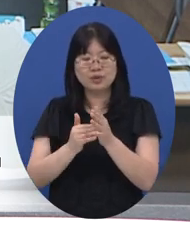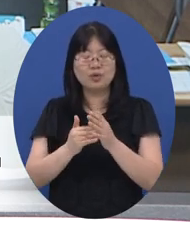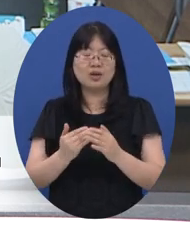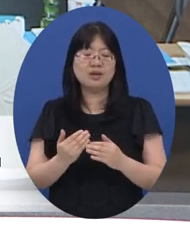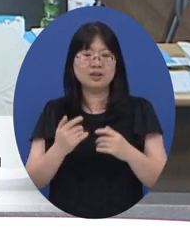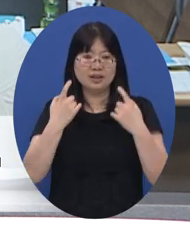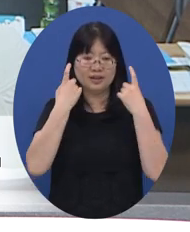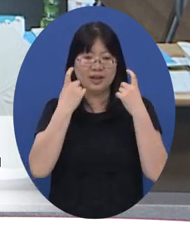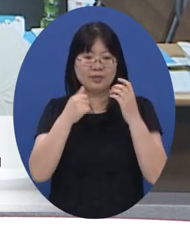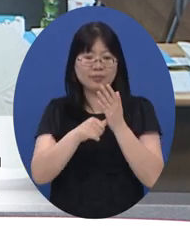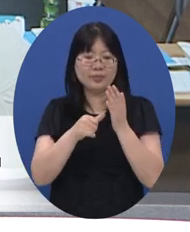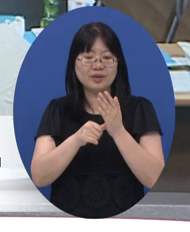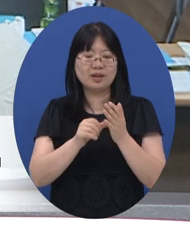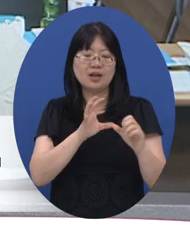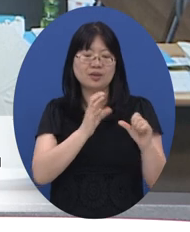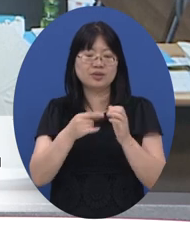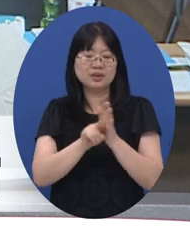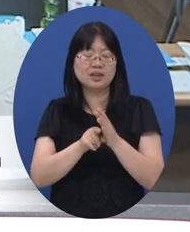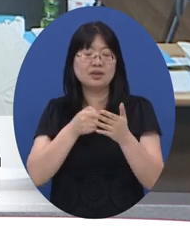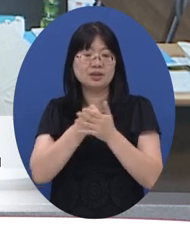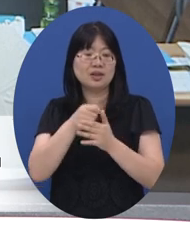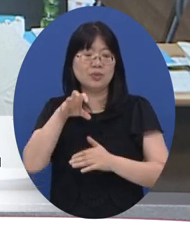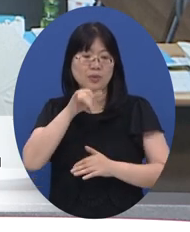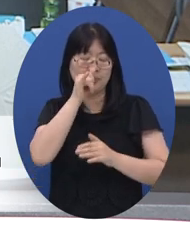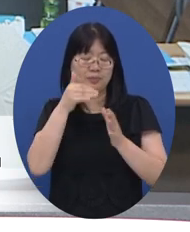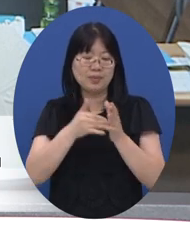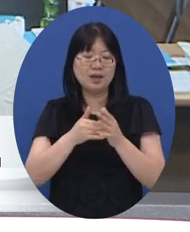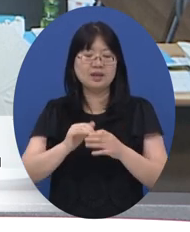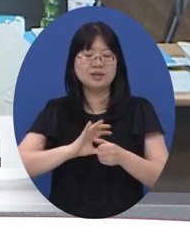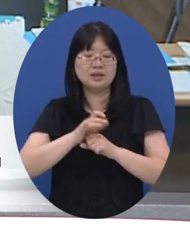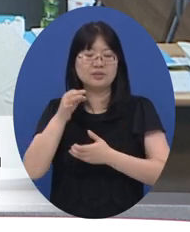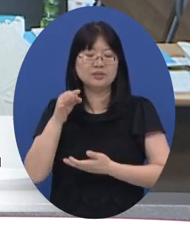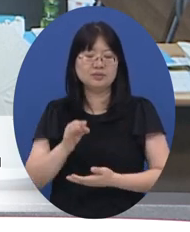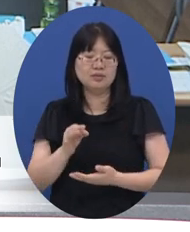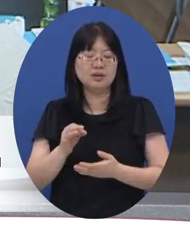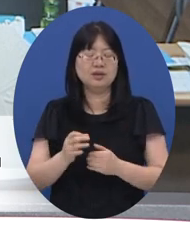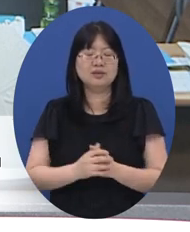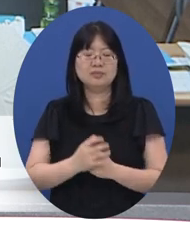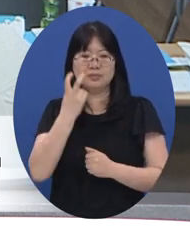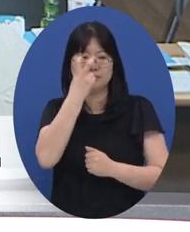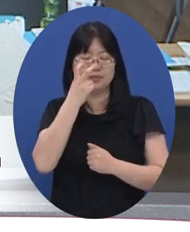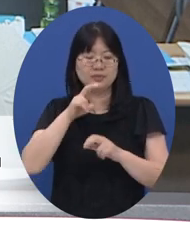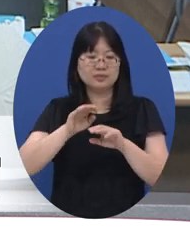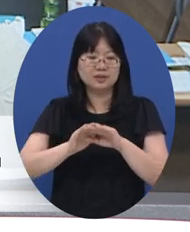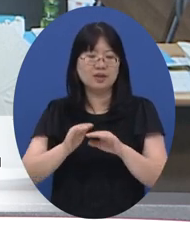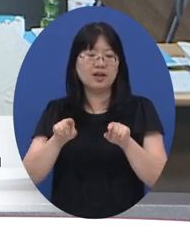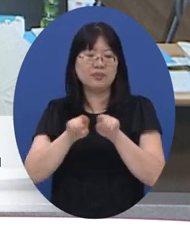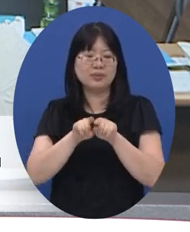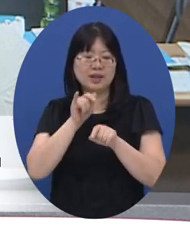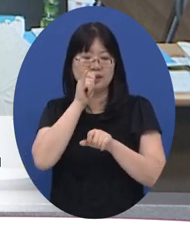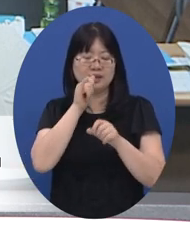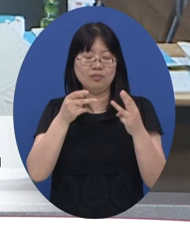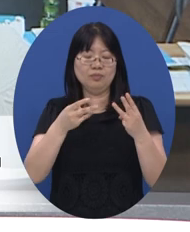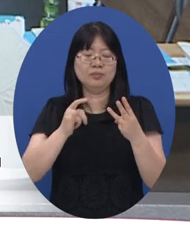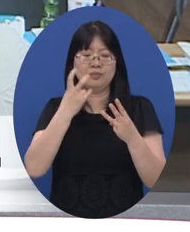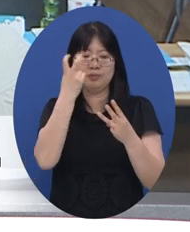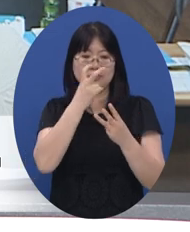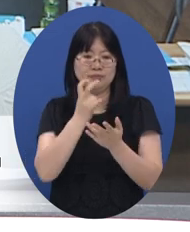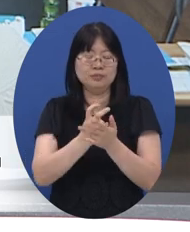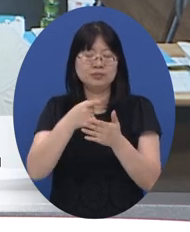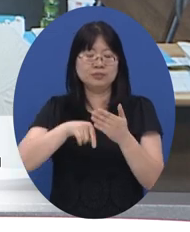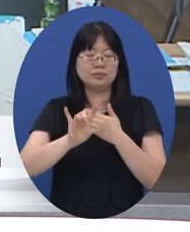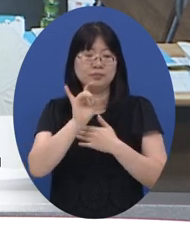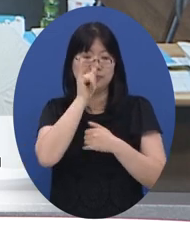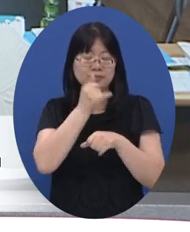자원으로 활용하고자 지정하는 구역입니다. 세계유산 생물권 보존 지역과 함께 유네스코의 3대 보호 제도 중